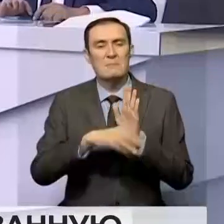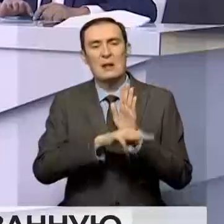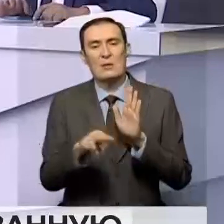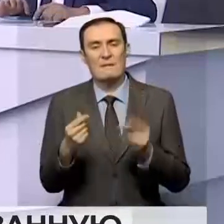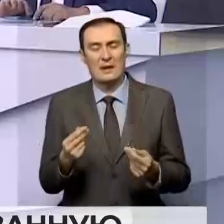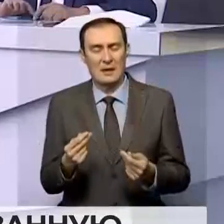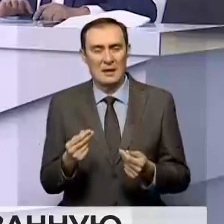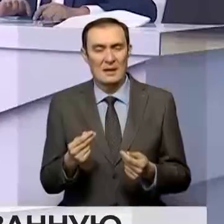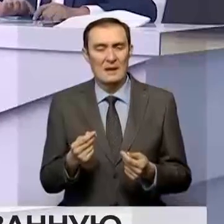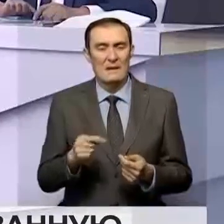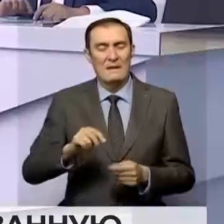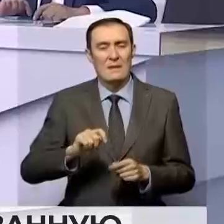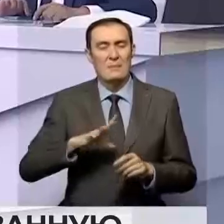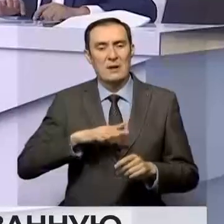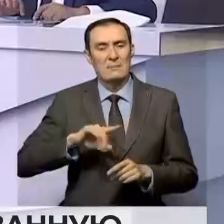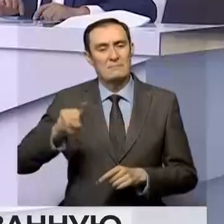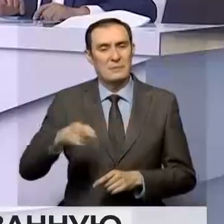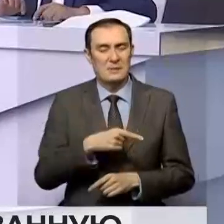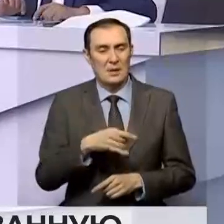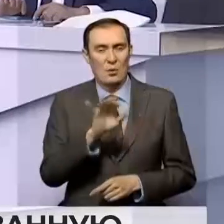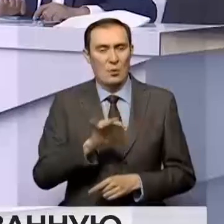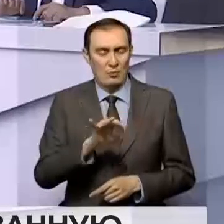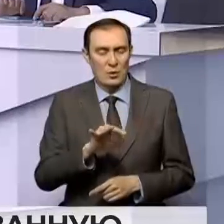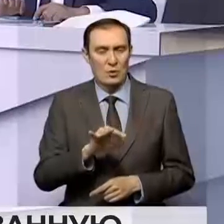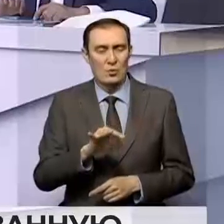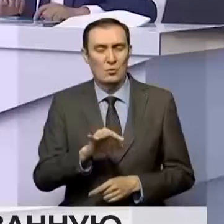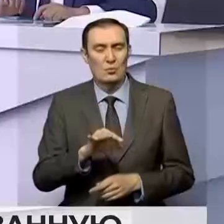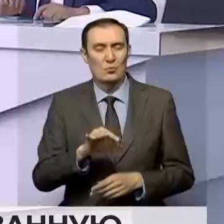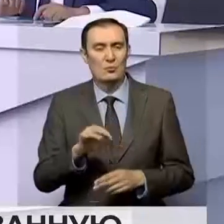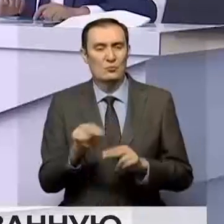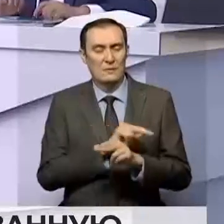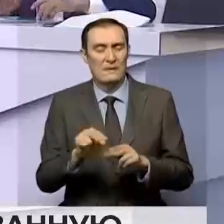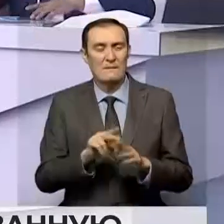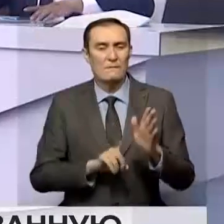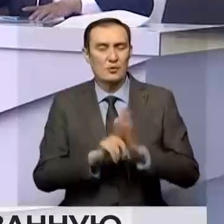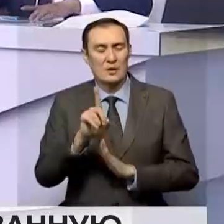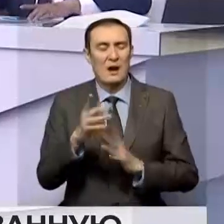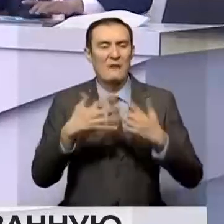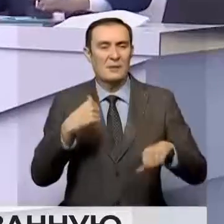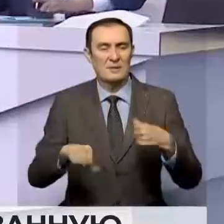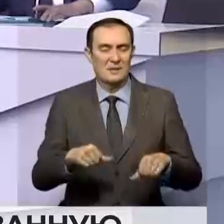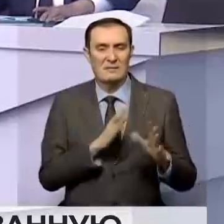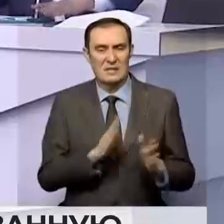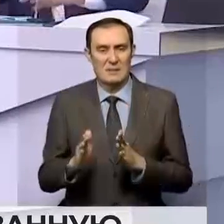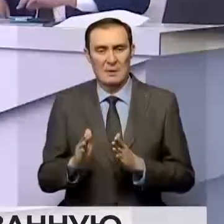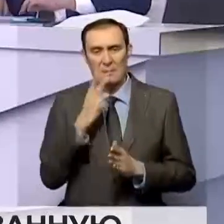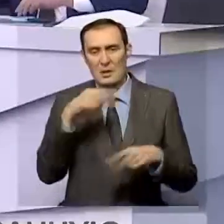тенге выданы соответствующие предписания об установке и внедрени систем система мониторинга